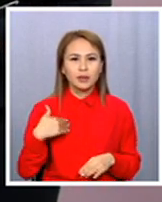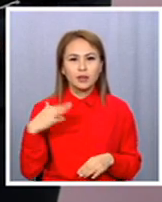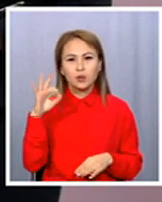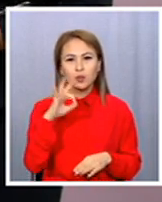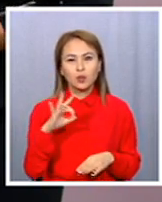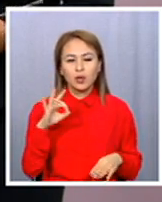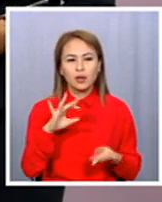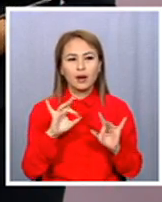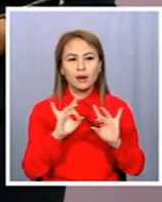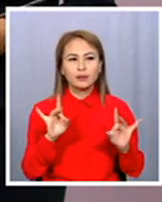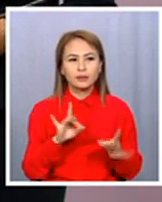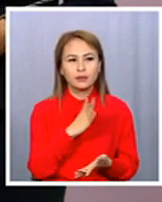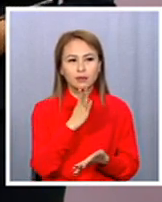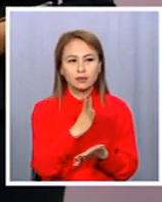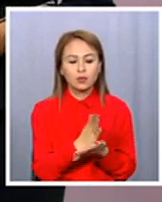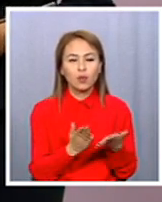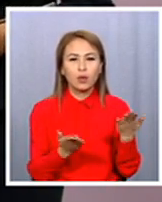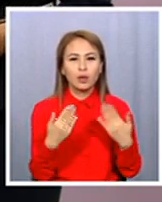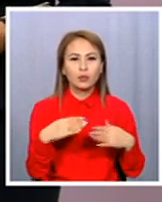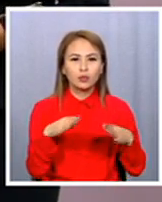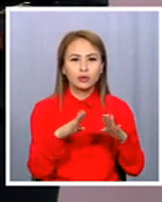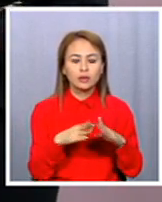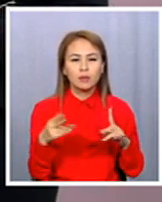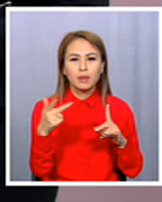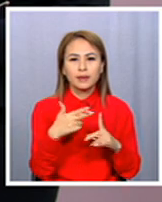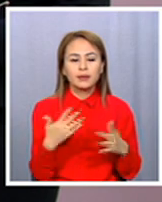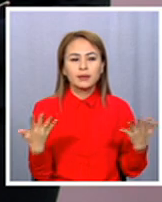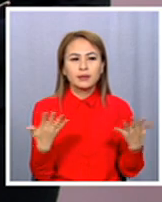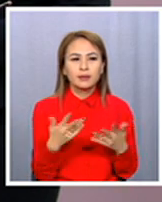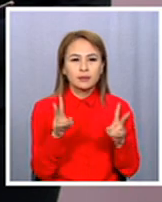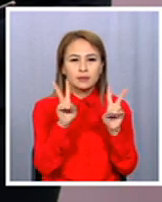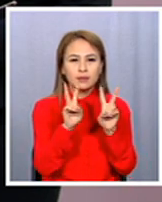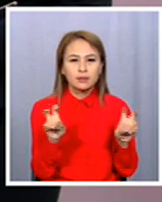екен. Олай болса, мәтінге қандай тақырып қоямыз?